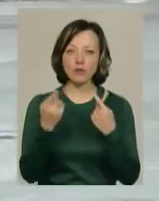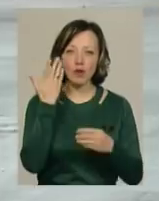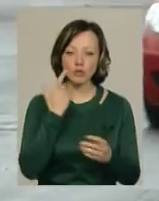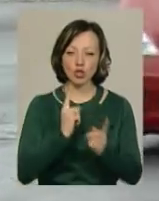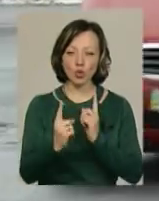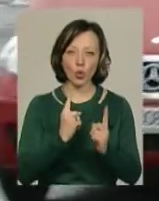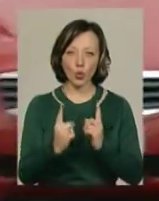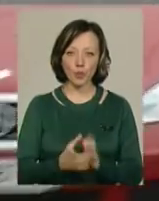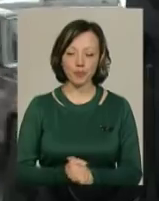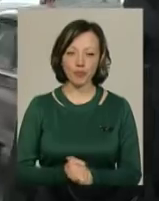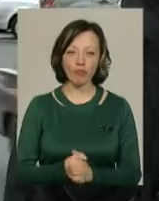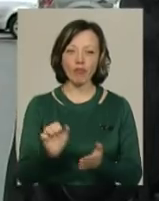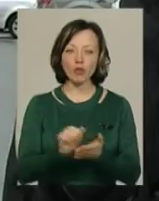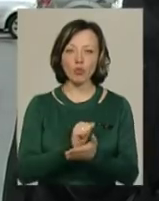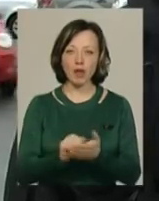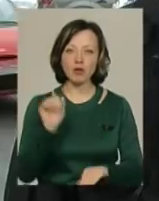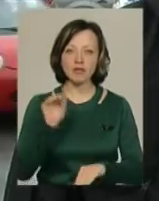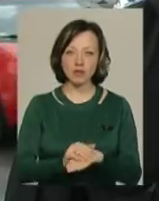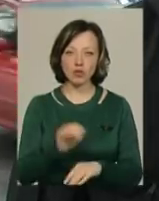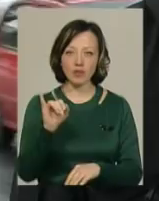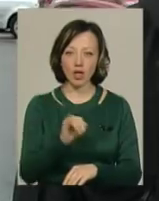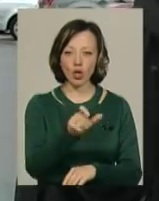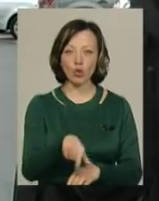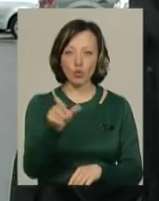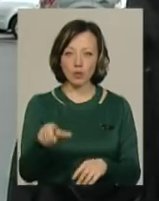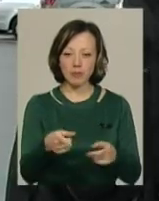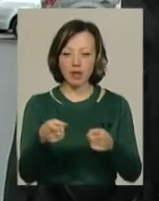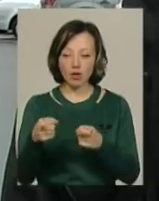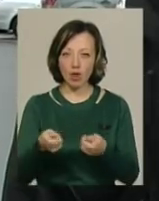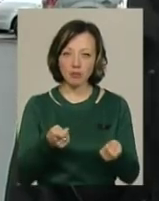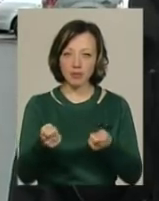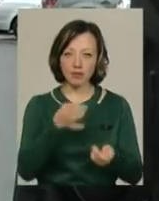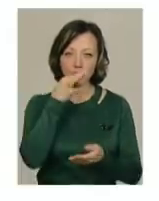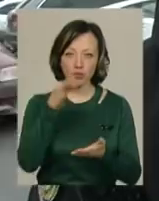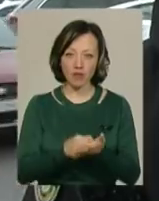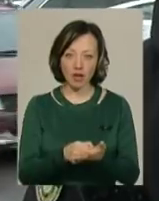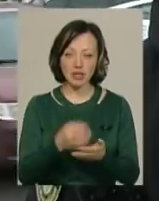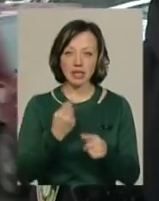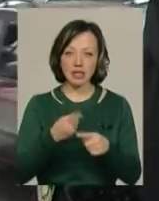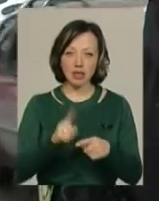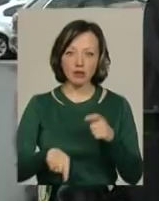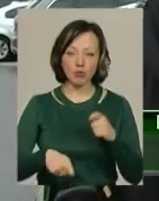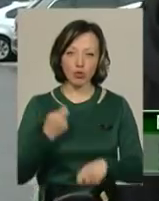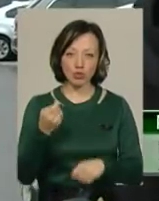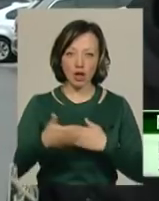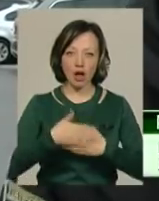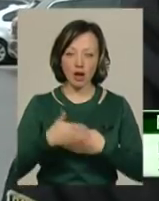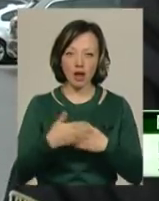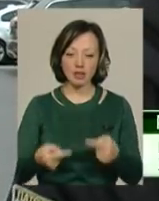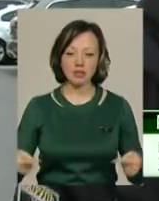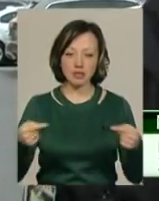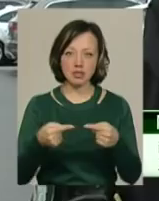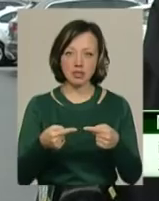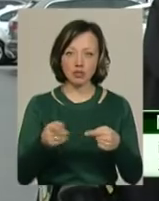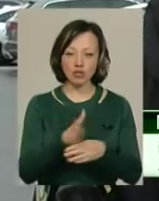руху. Документально зафіксовані і вже люди притягнуті до адміністративної відповідальності. Дане правопорушення карається